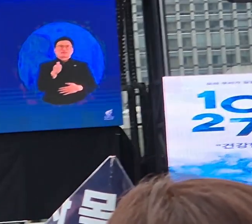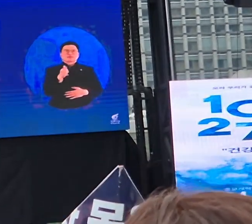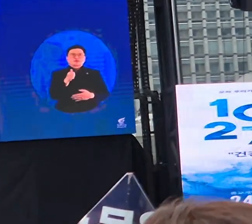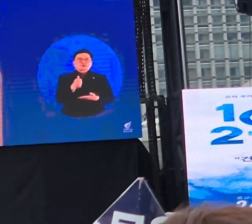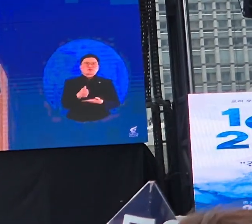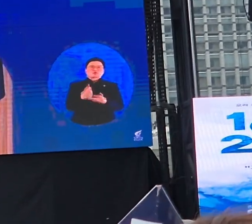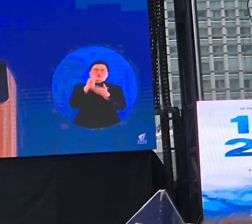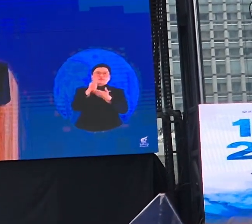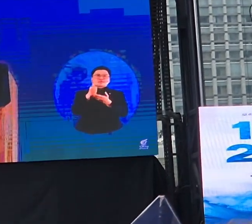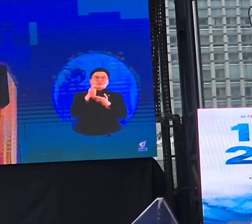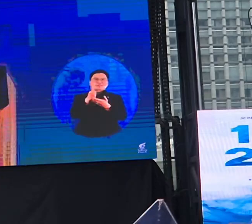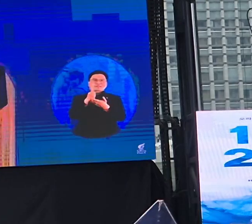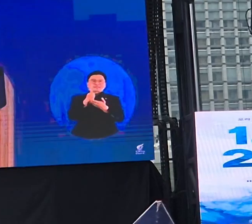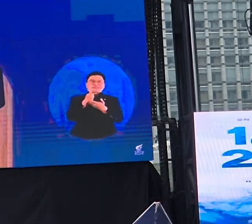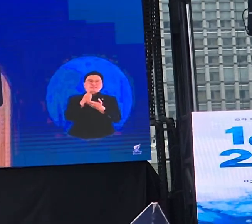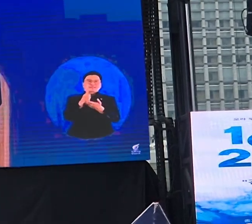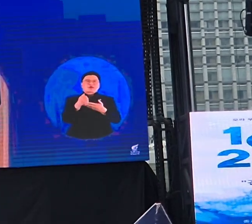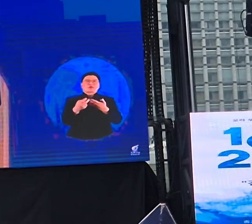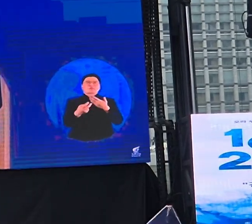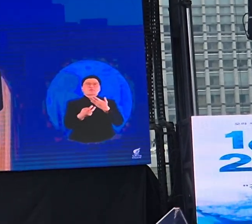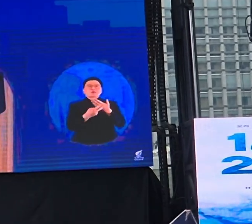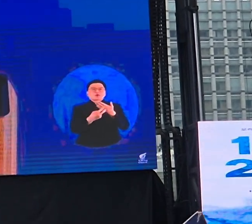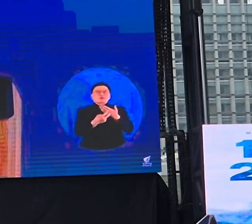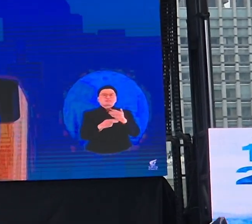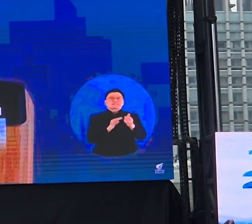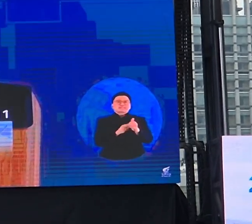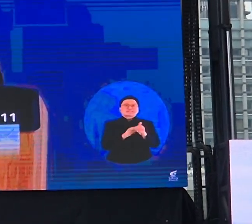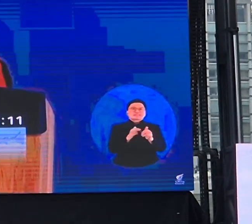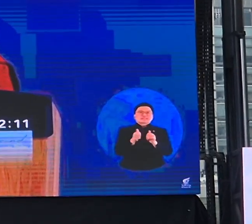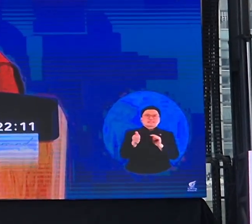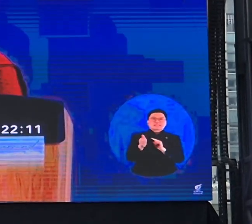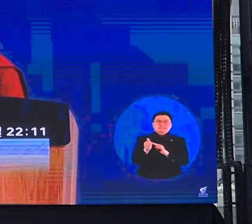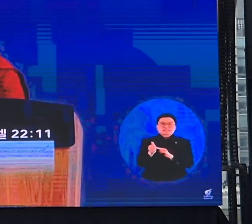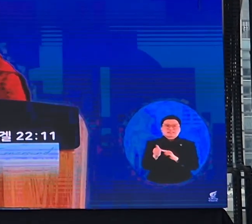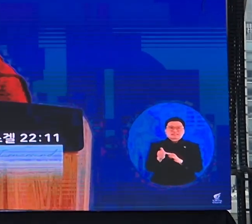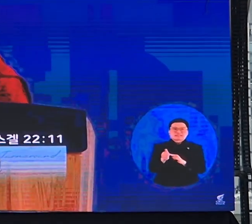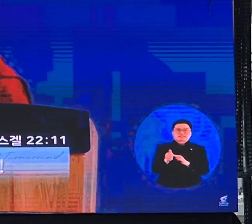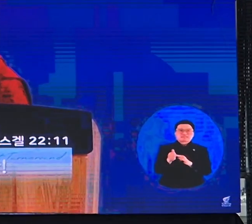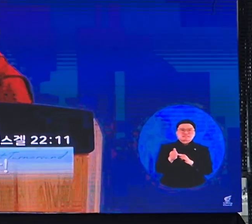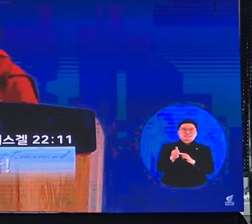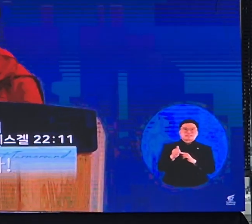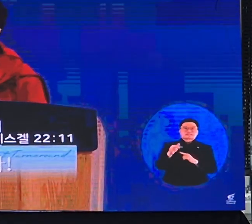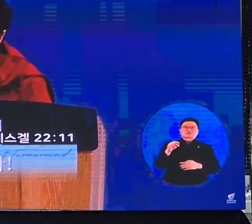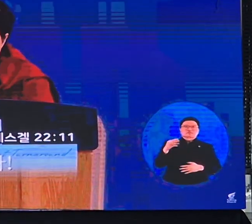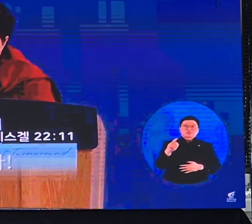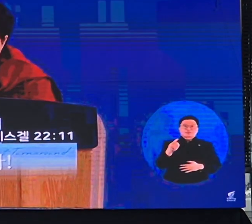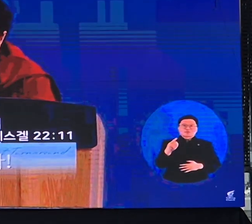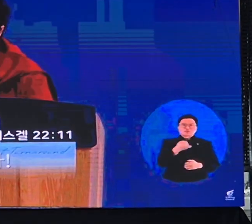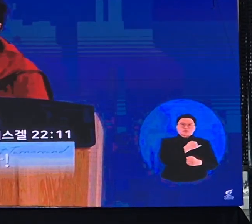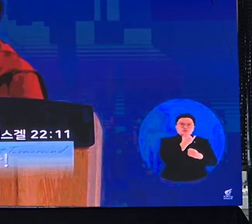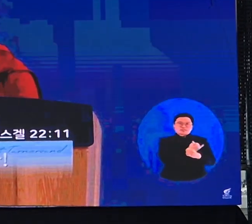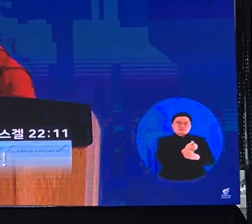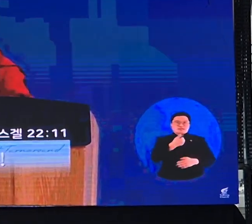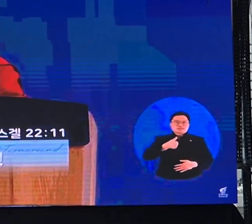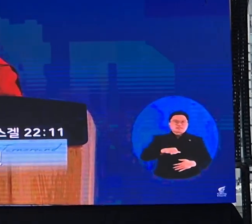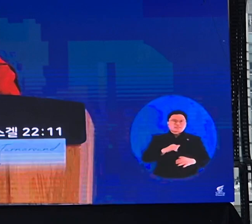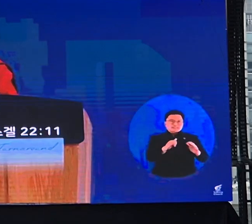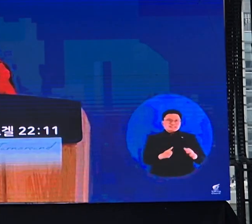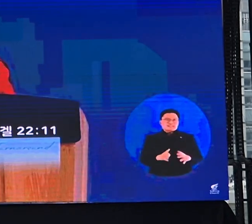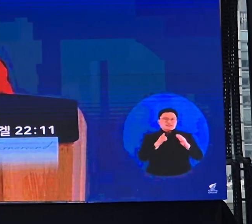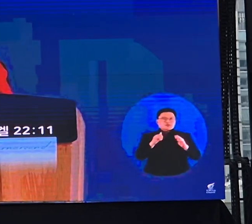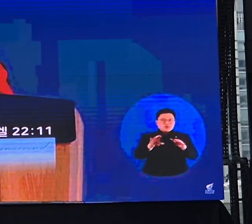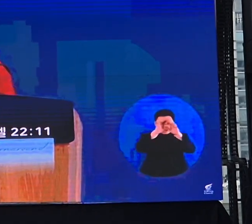존경받는 산부인과 의사였습니다. 장로님 권사님 아들이었고 세상적으로는